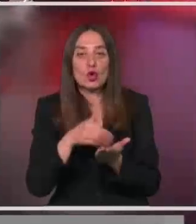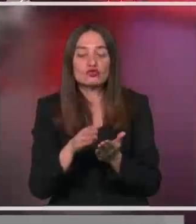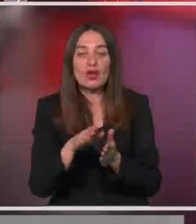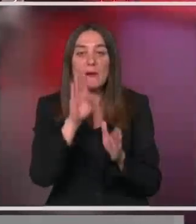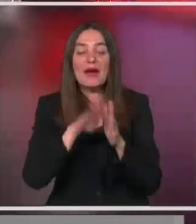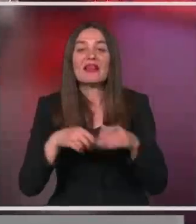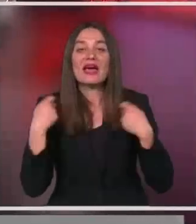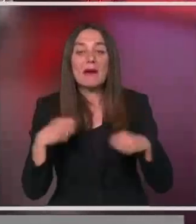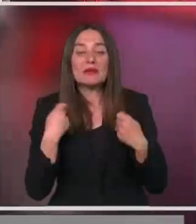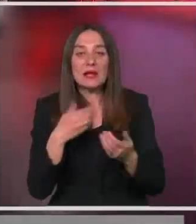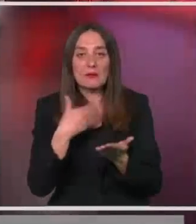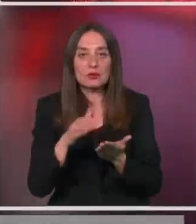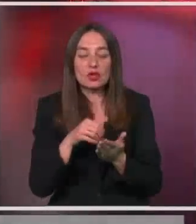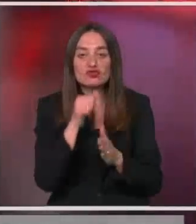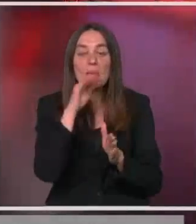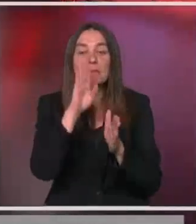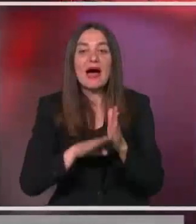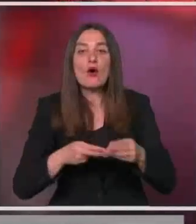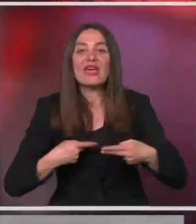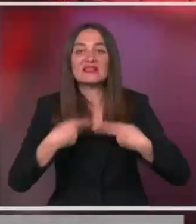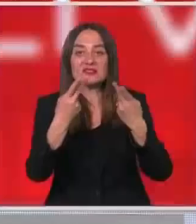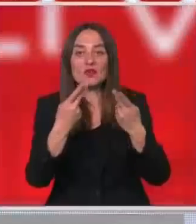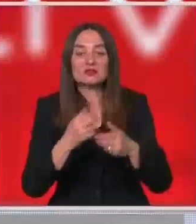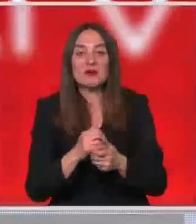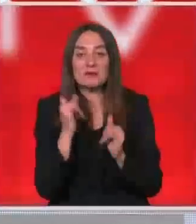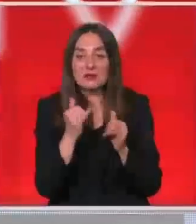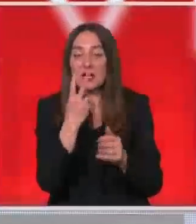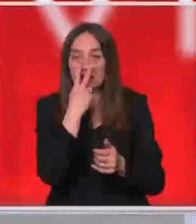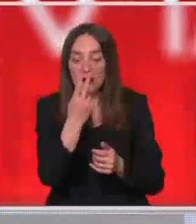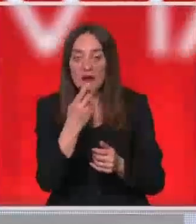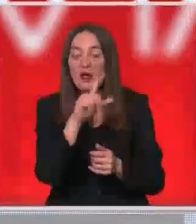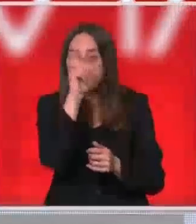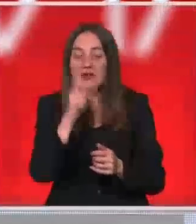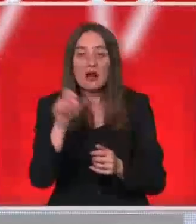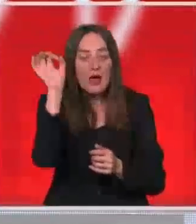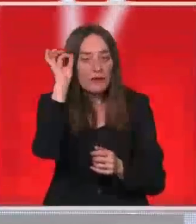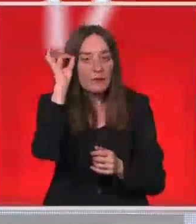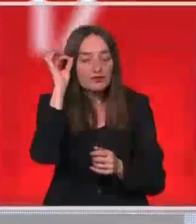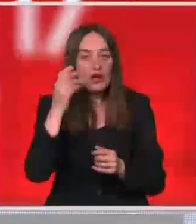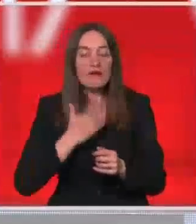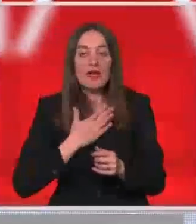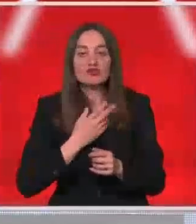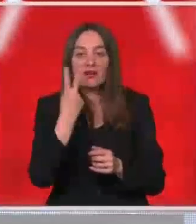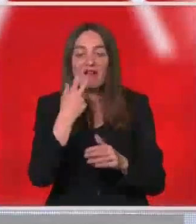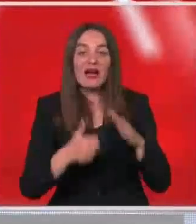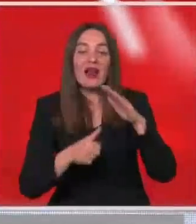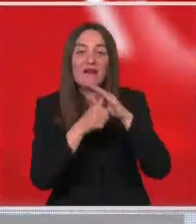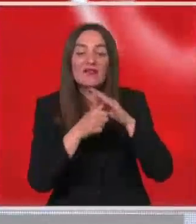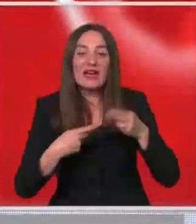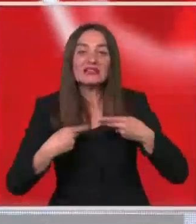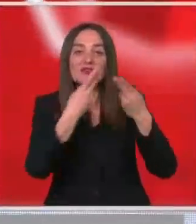je kapitalna potrošnja i pao je izvoz. I sad gledajte, Italija i Nemačka su naša dva glavna izvozna